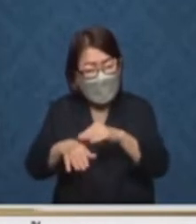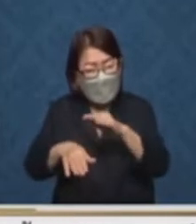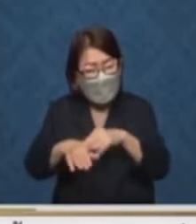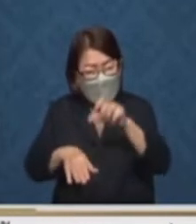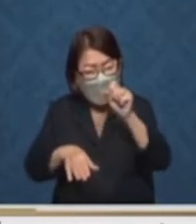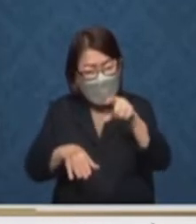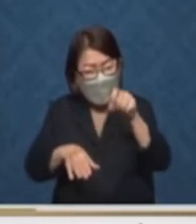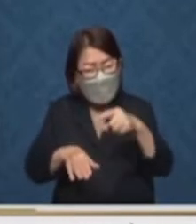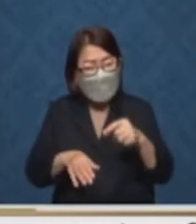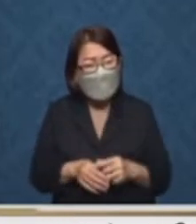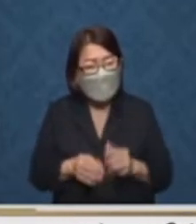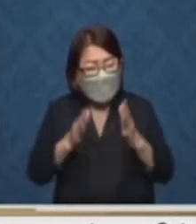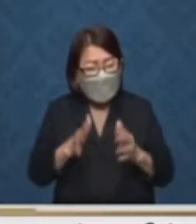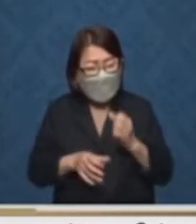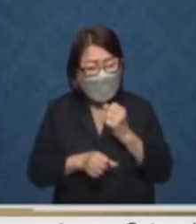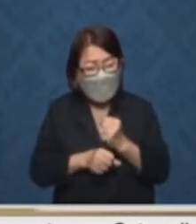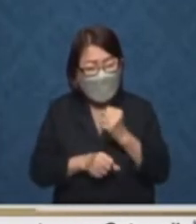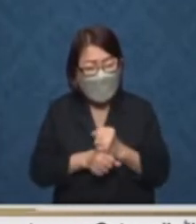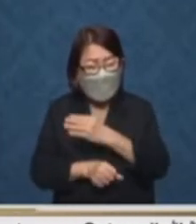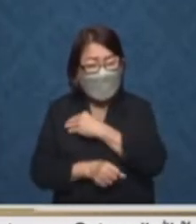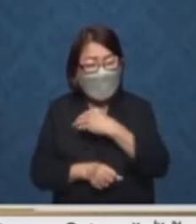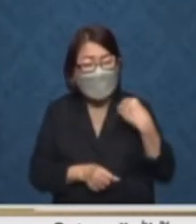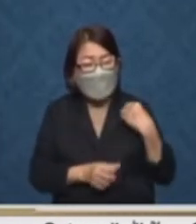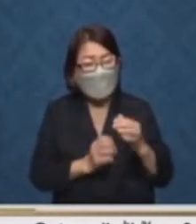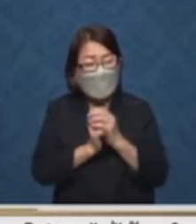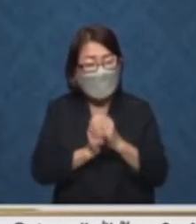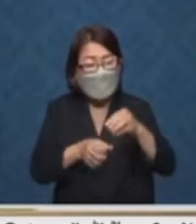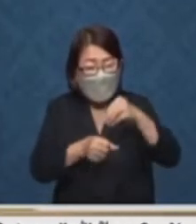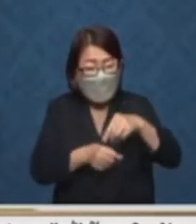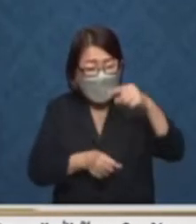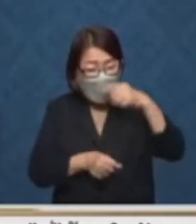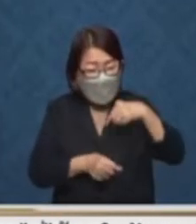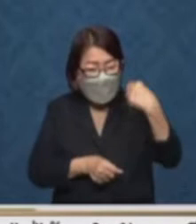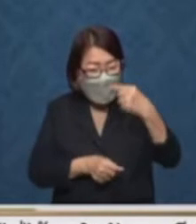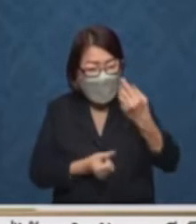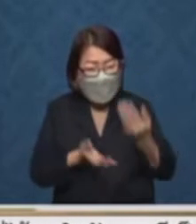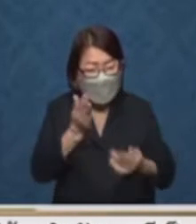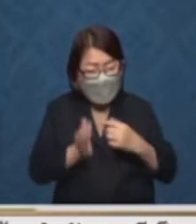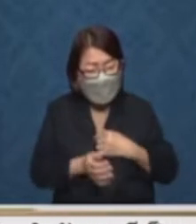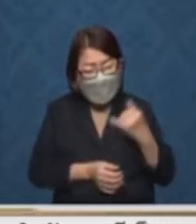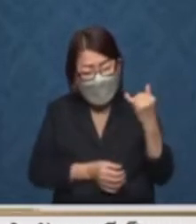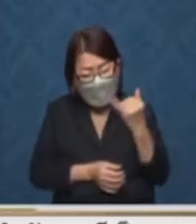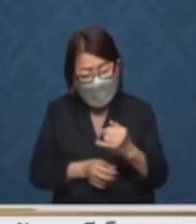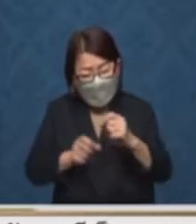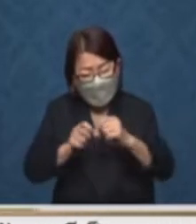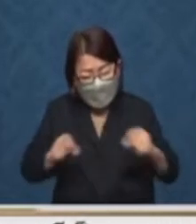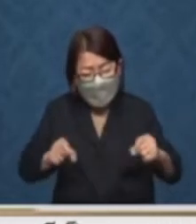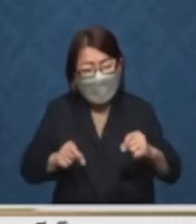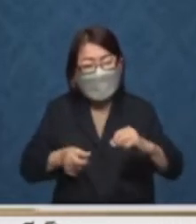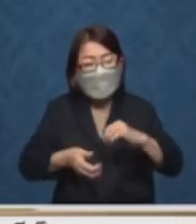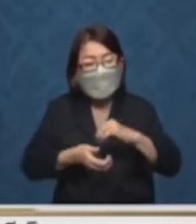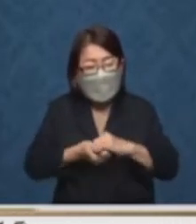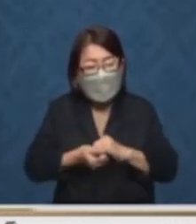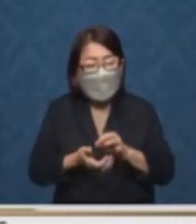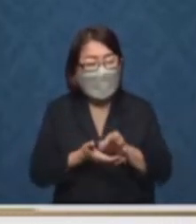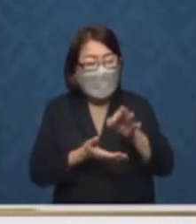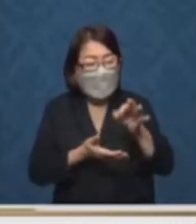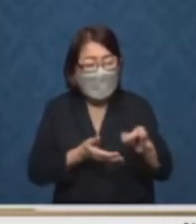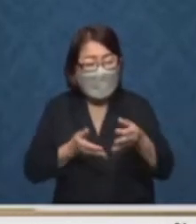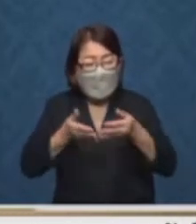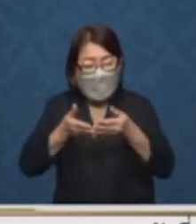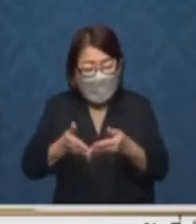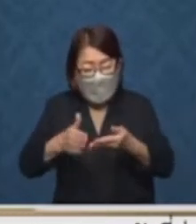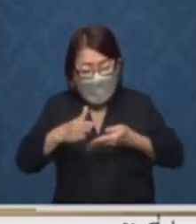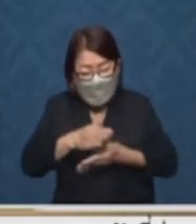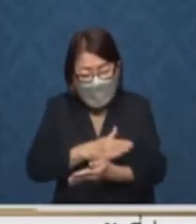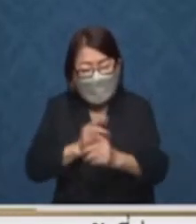จีนในประเทศไทยเนี่ยมาลงนามในข้อตกลงการจัดซื้อเรือดำน้ำลำที่2และลำที่3ก่อนวันที่